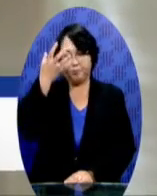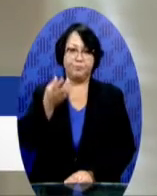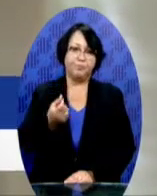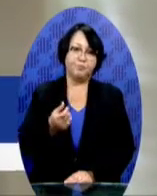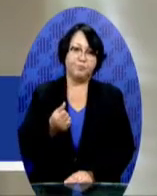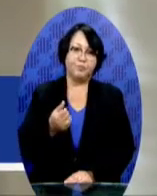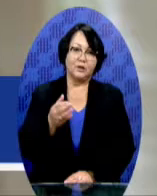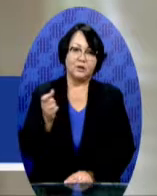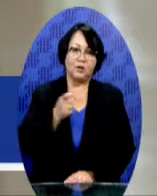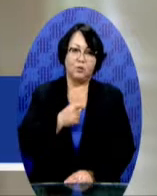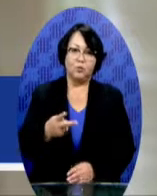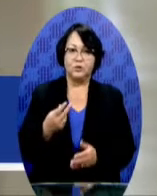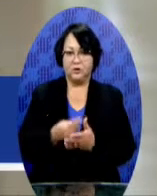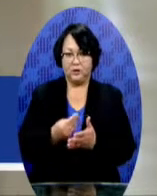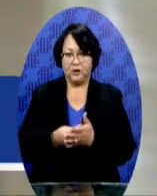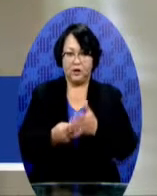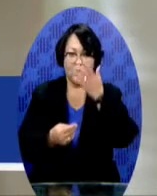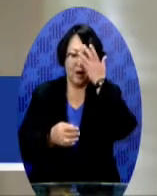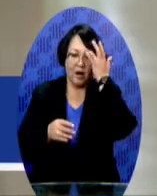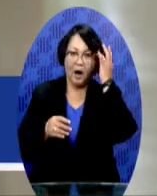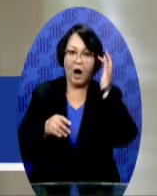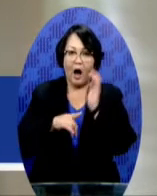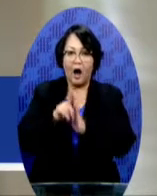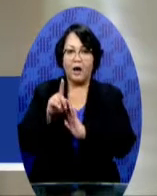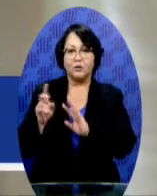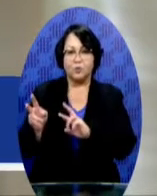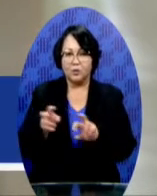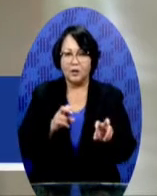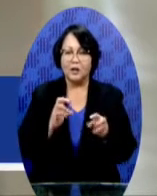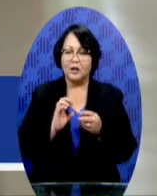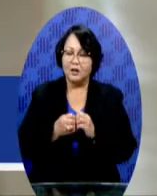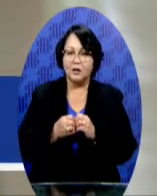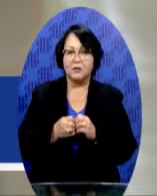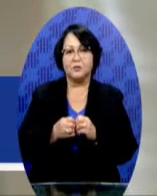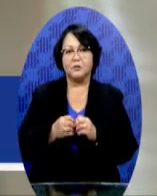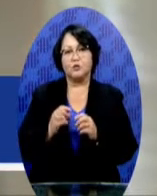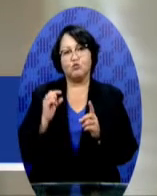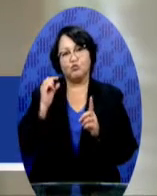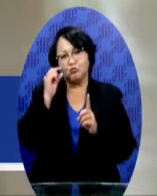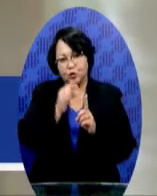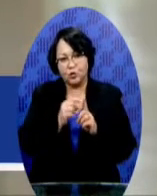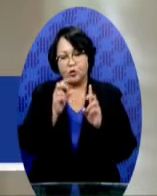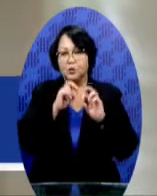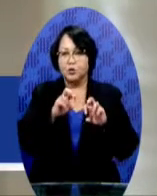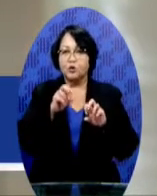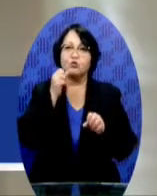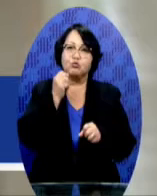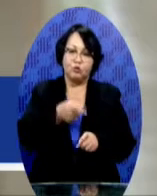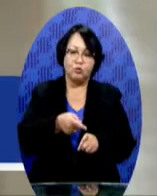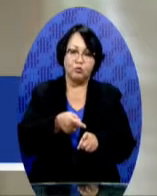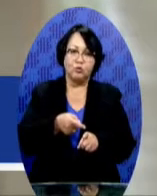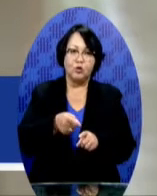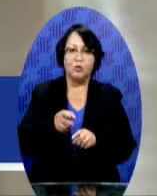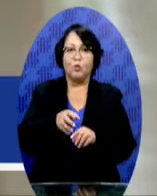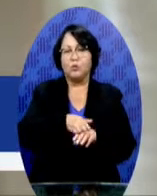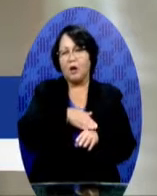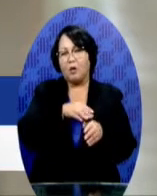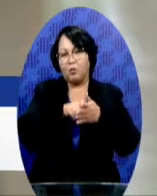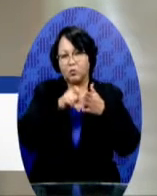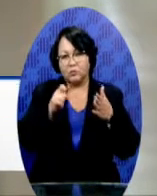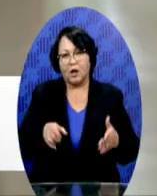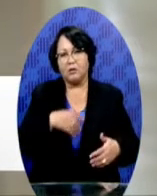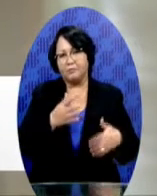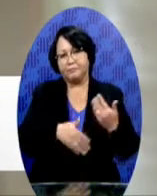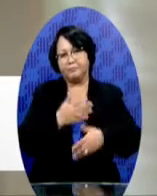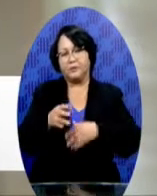гэдэг бол за мэдээж зөнгөж эхэлж байгаа судалгаанд бол бага хэмжээний тэтгэлгүүд байж, судалгааны тэтгэлэг байж болно. Ер нь удаан хугацаанд үргэлжлэх